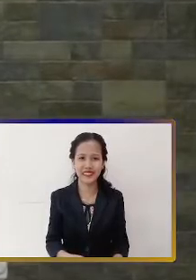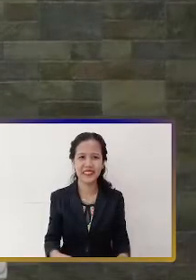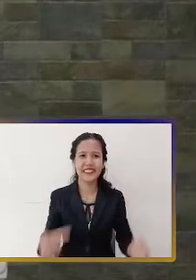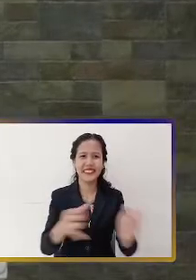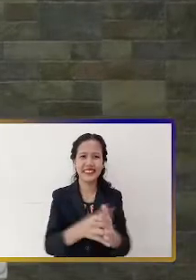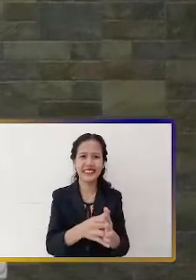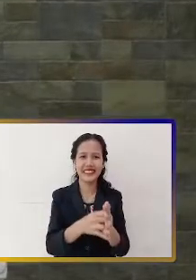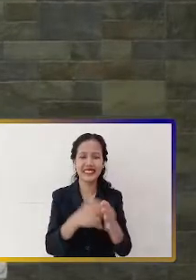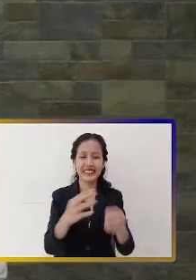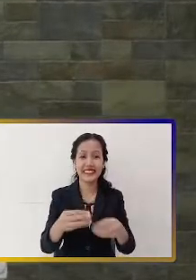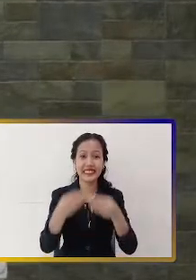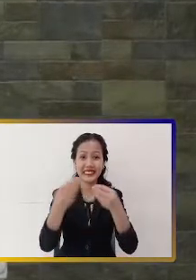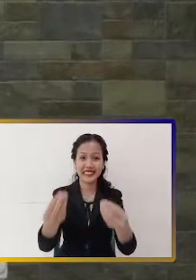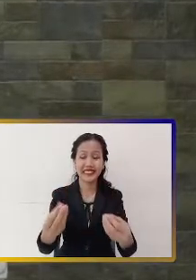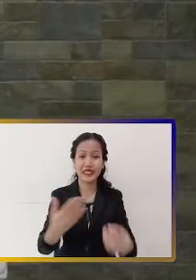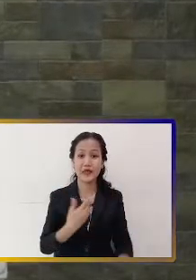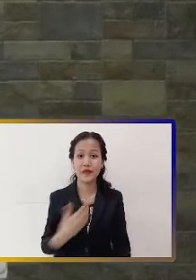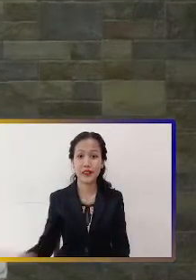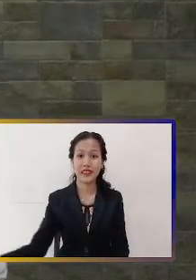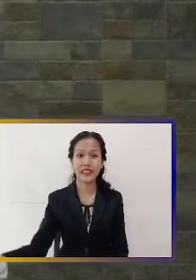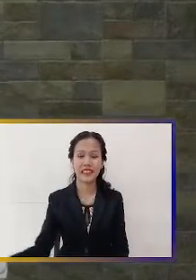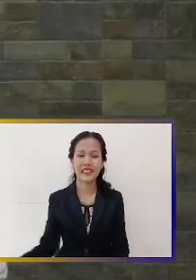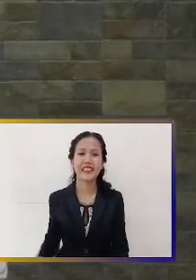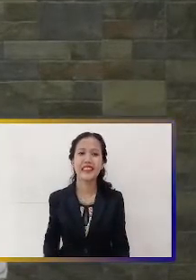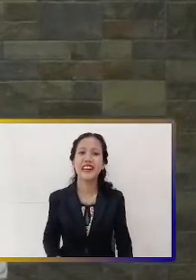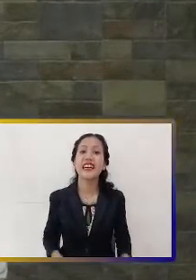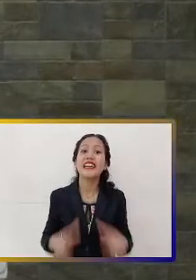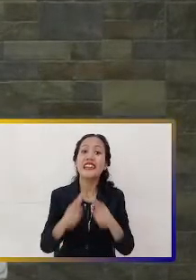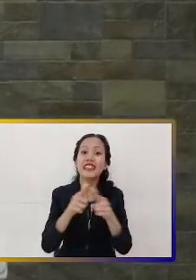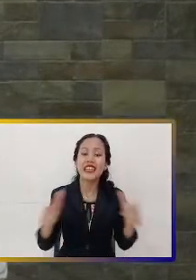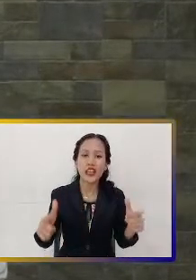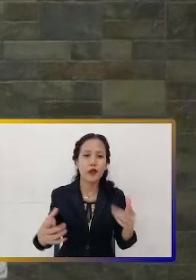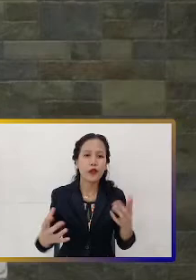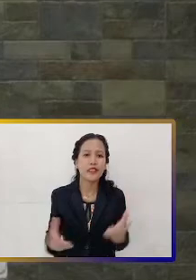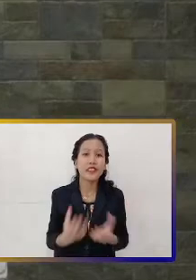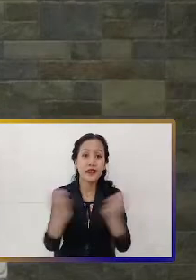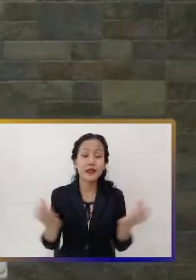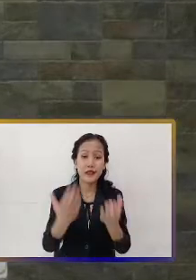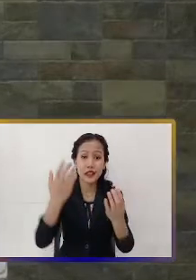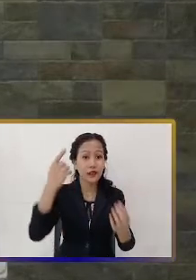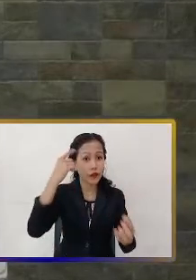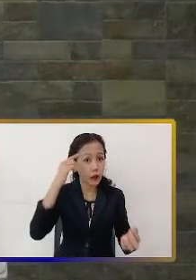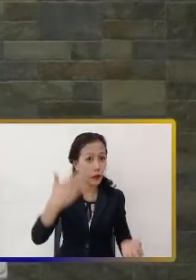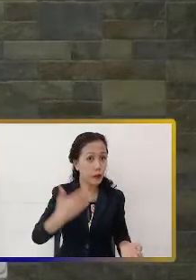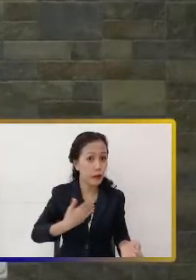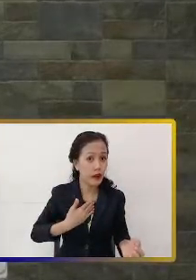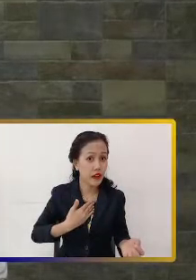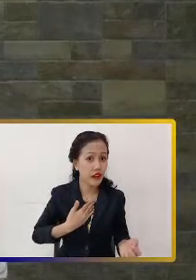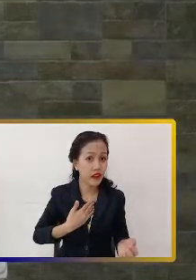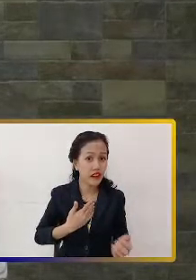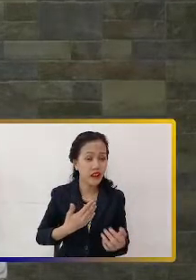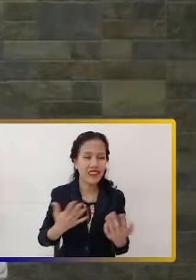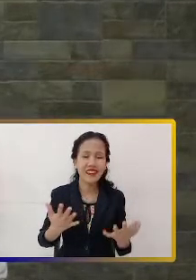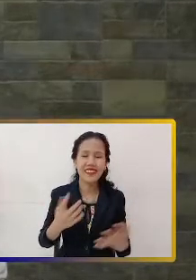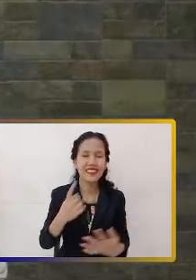magbibigay ng malaking encouragement sa buhay ko bilang isang Kristiyano. Boy, I'm telling